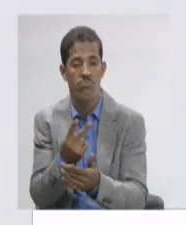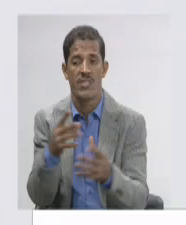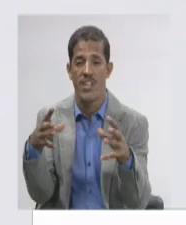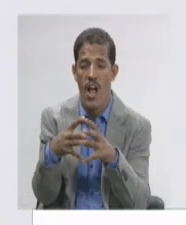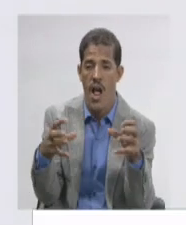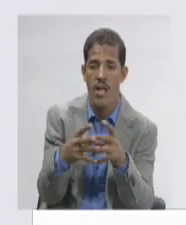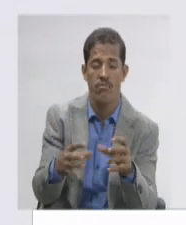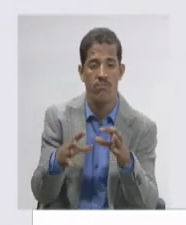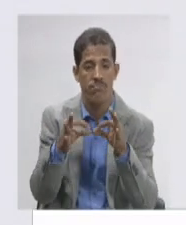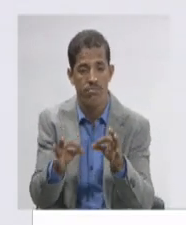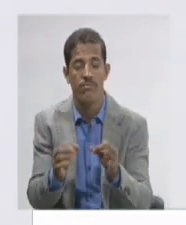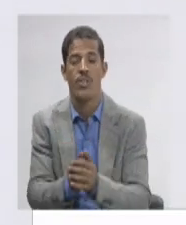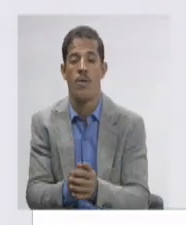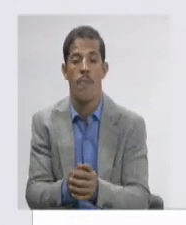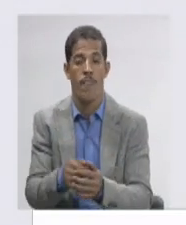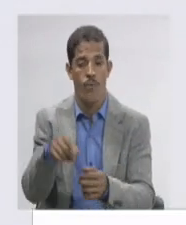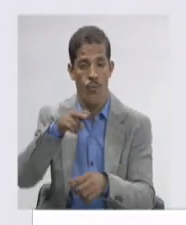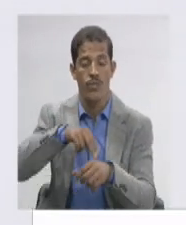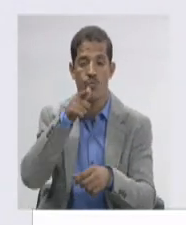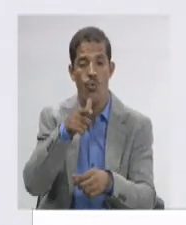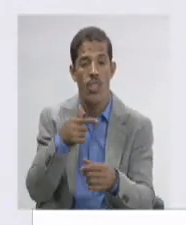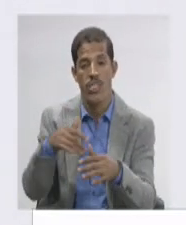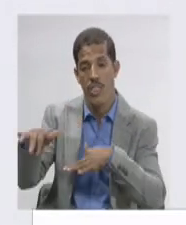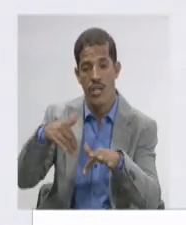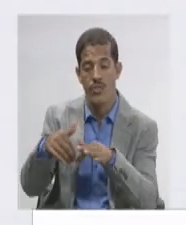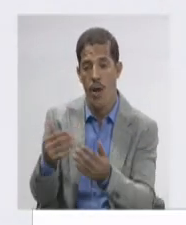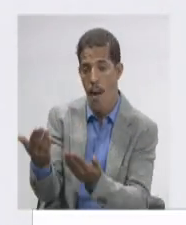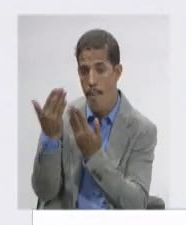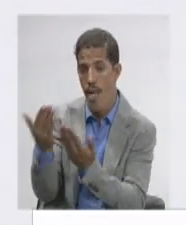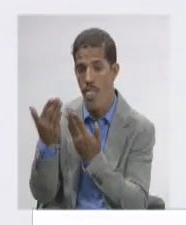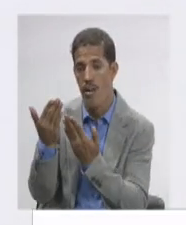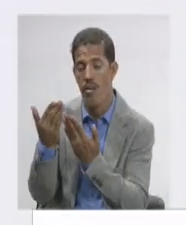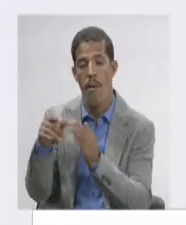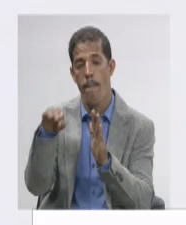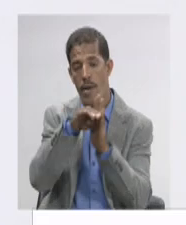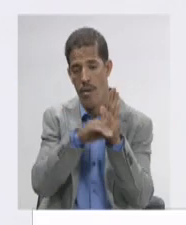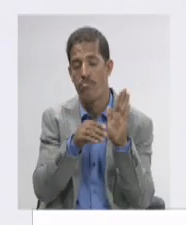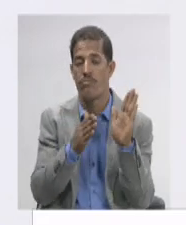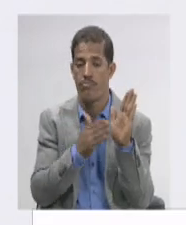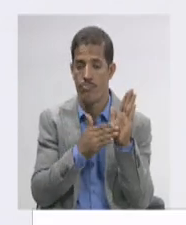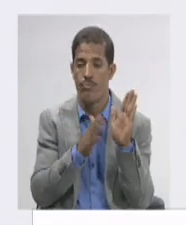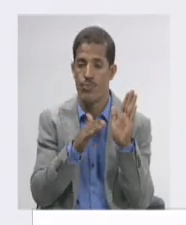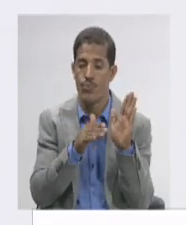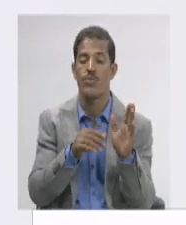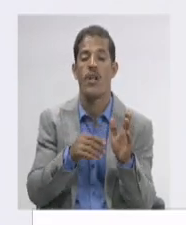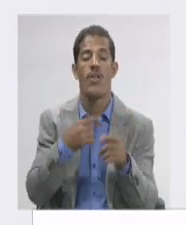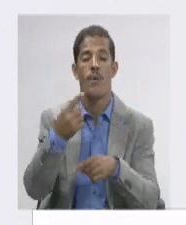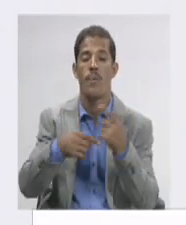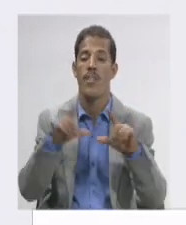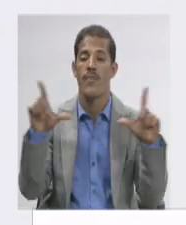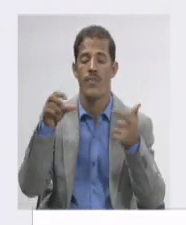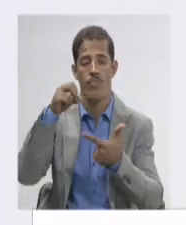وما الحضور المميز للمنهج المحضر الشنقيطي الاصيل في برامج باقه قنوات التلفزه